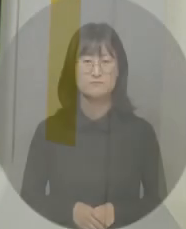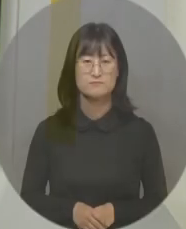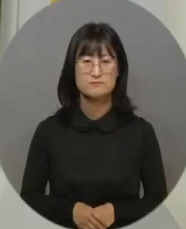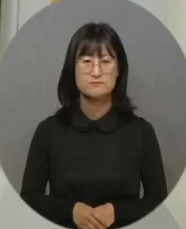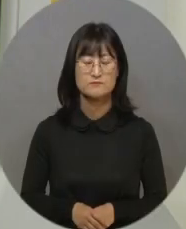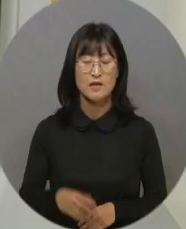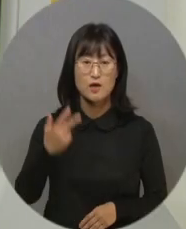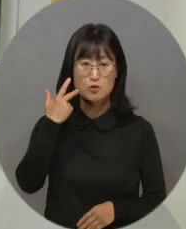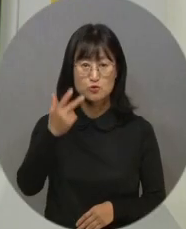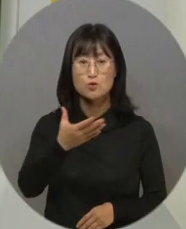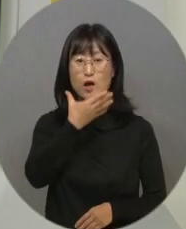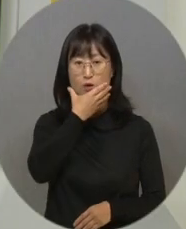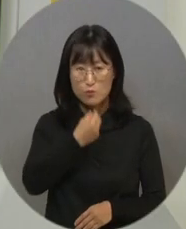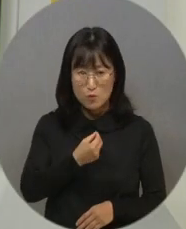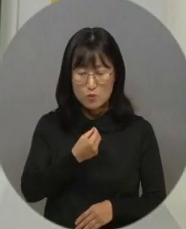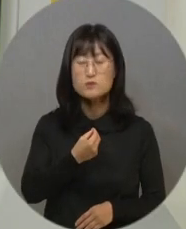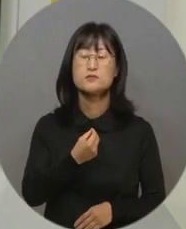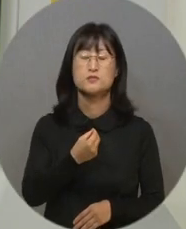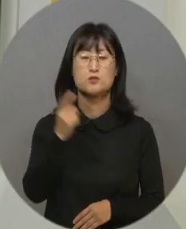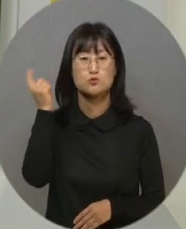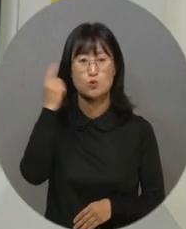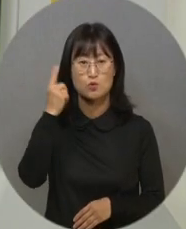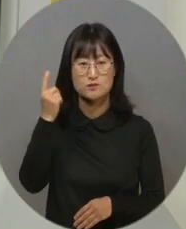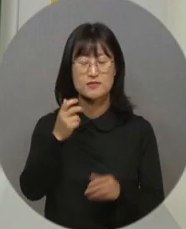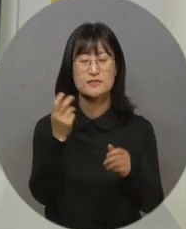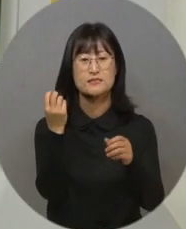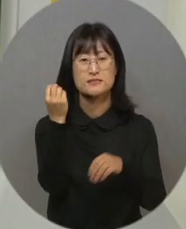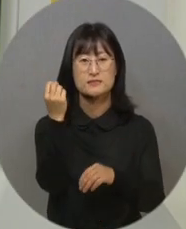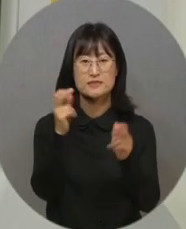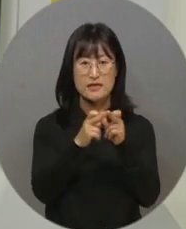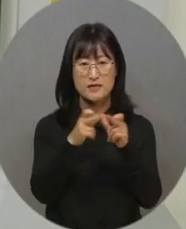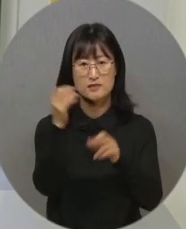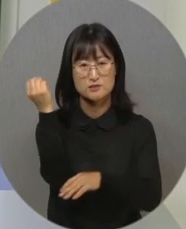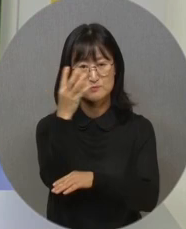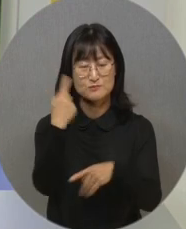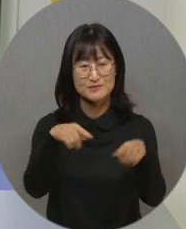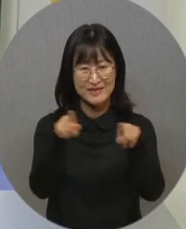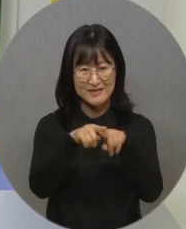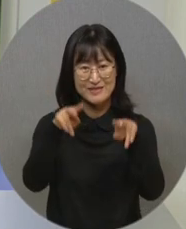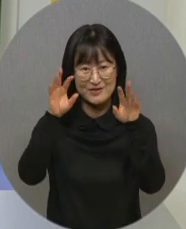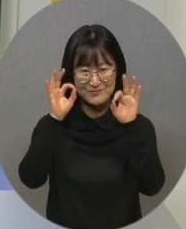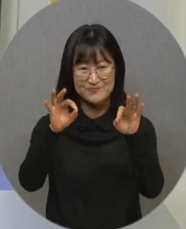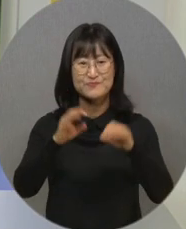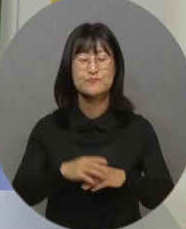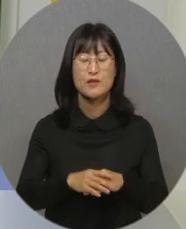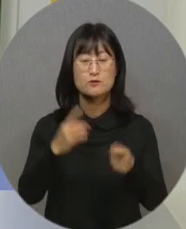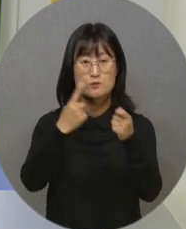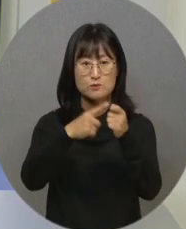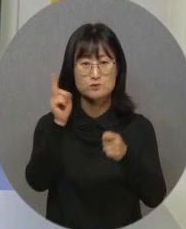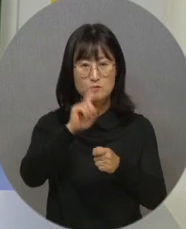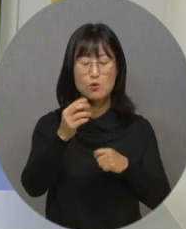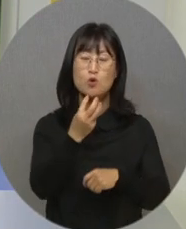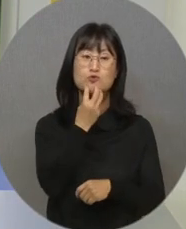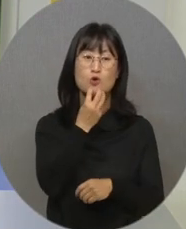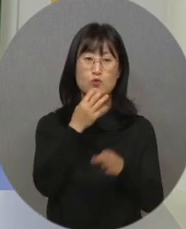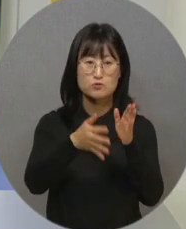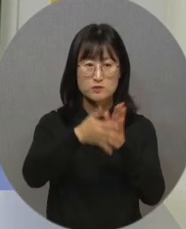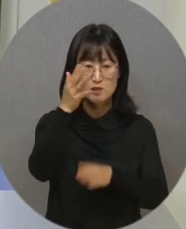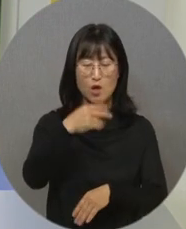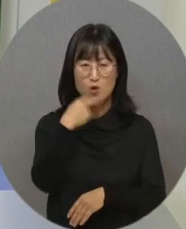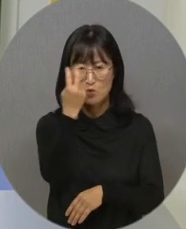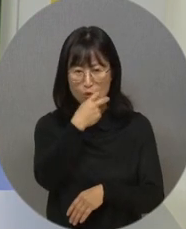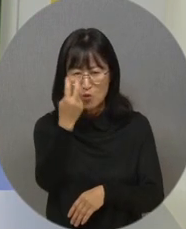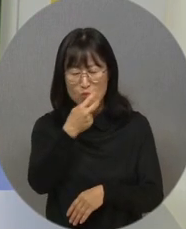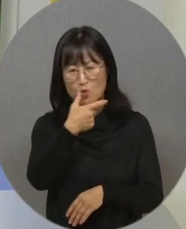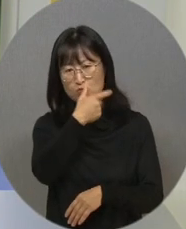한주간의 복직의 소식을 장애인 신문과 함께 만나봅니다 오늘 첫 번째 기사입니다 서울시가 돌봄